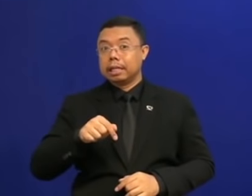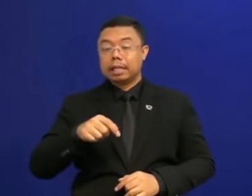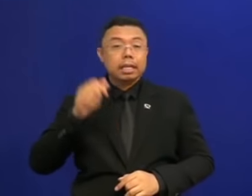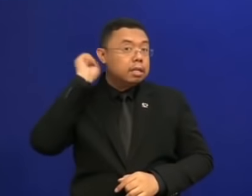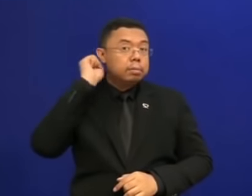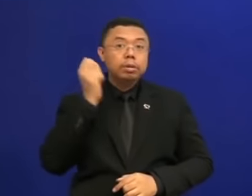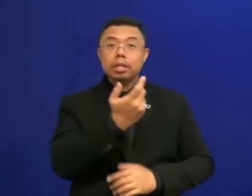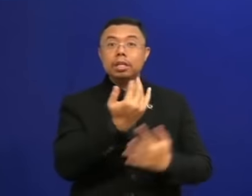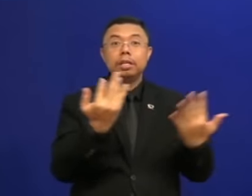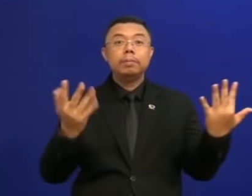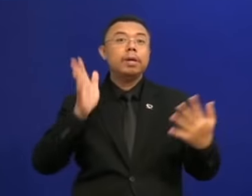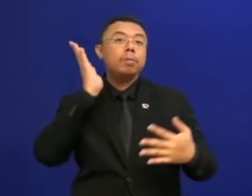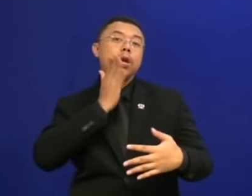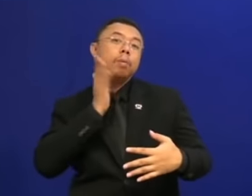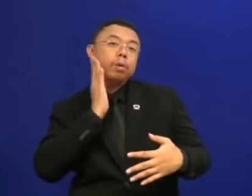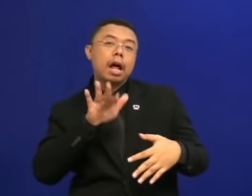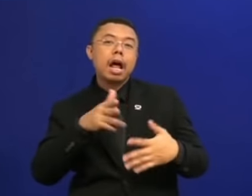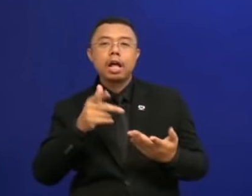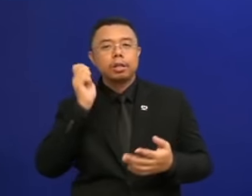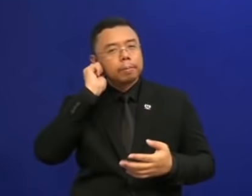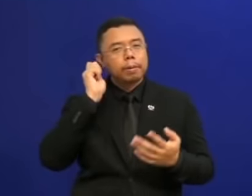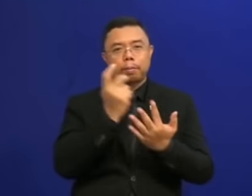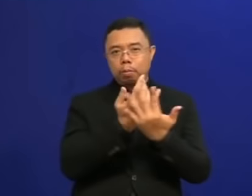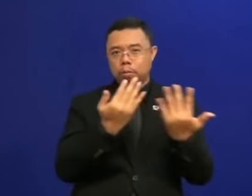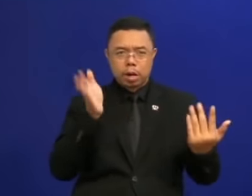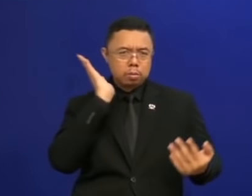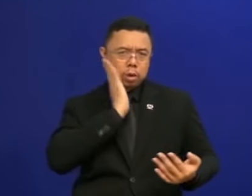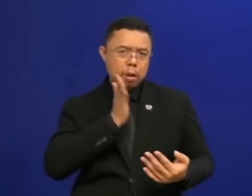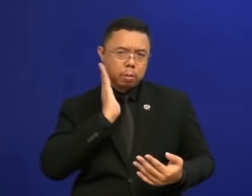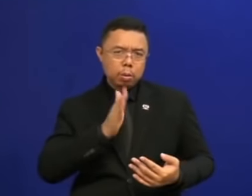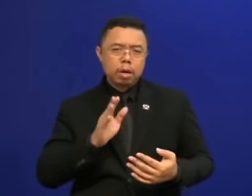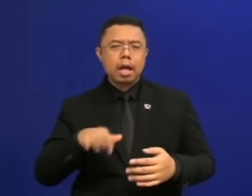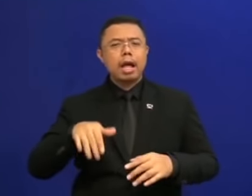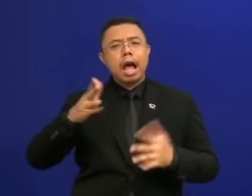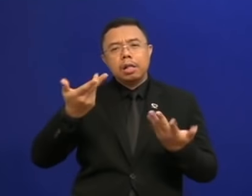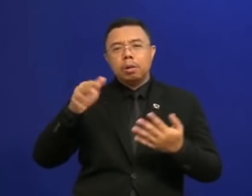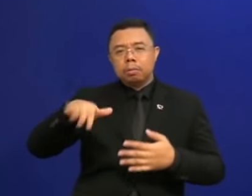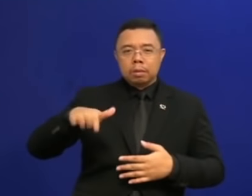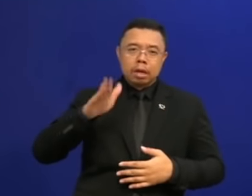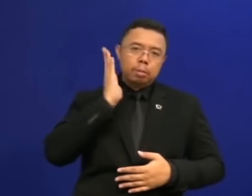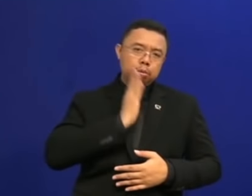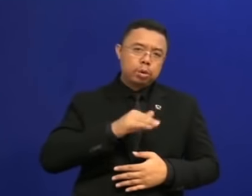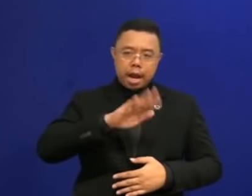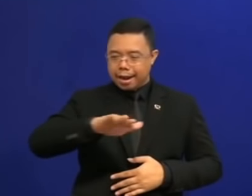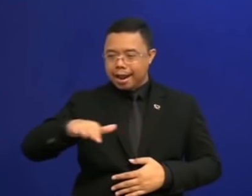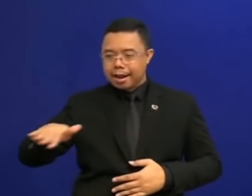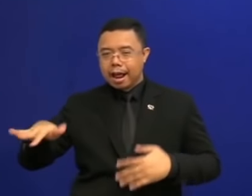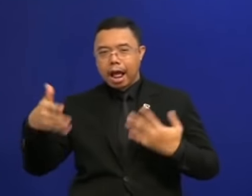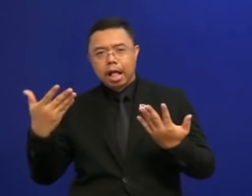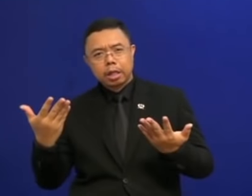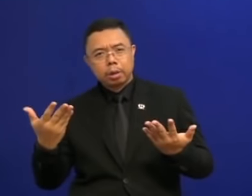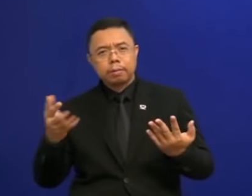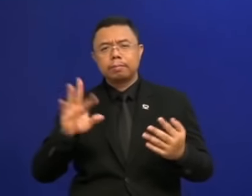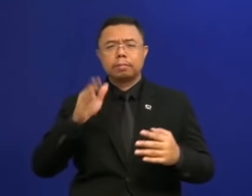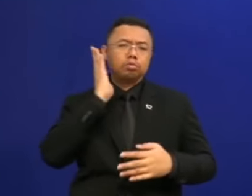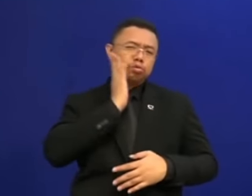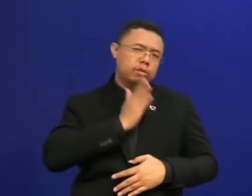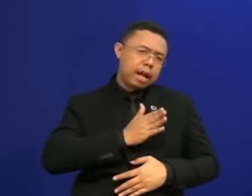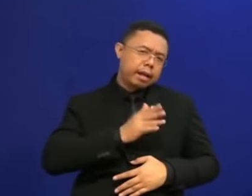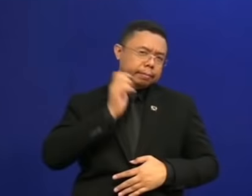ibu-ibu yang masih muda atau kaum wanita yang masih muda, masih remaja, masih kanak-kanak atau masih